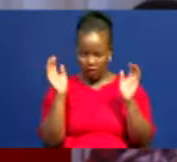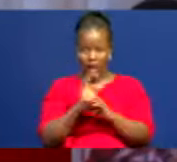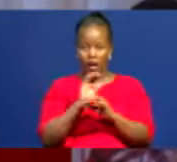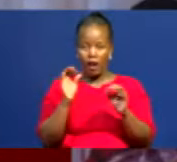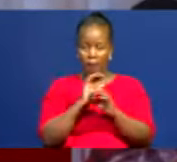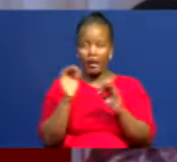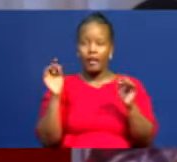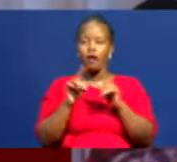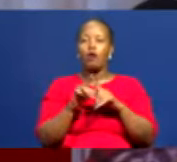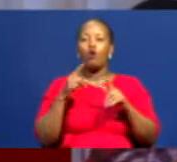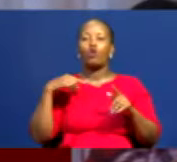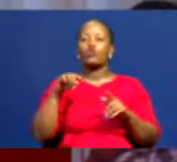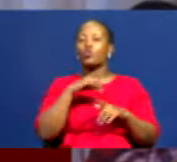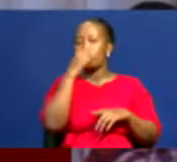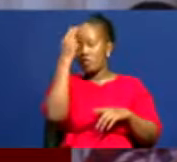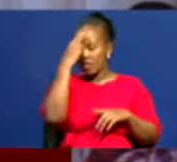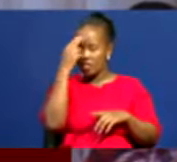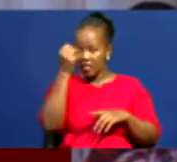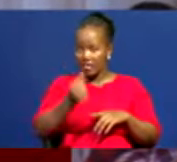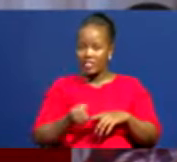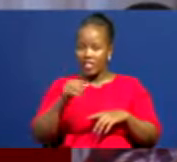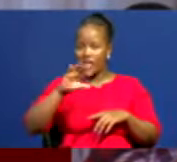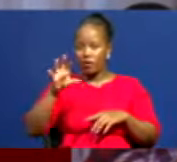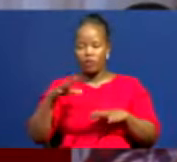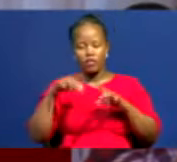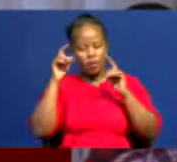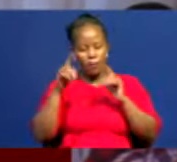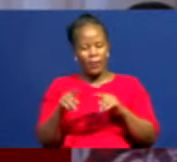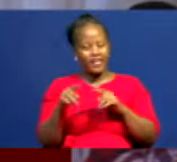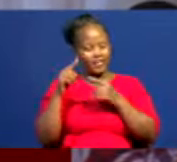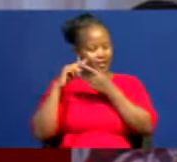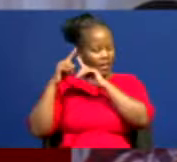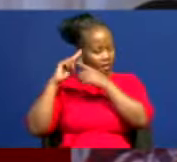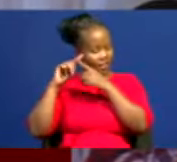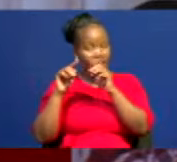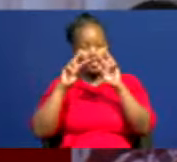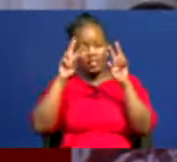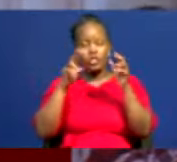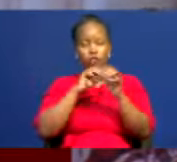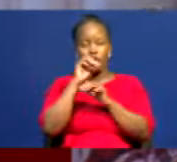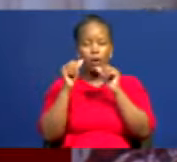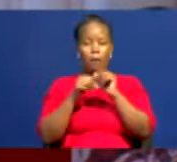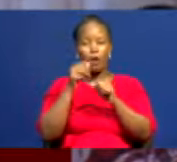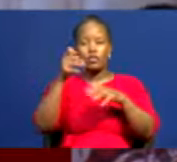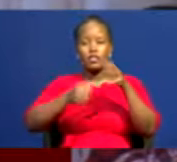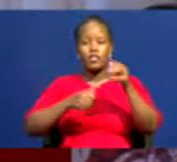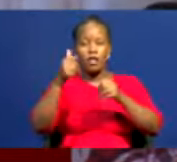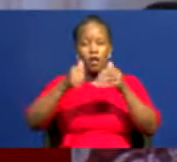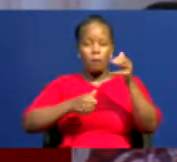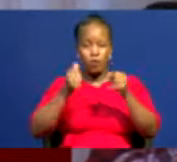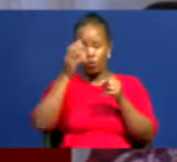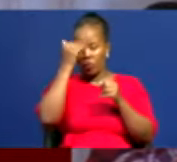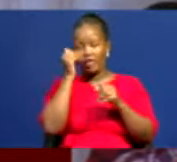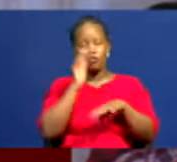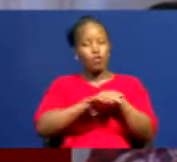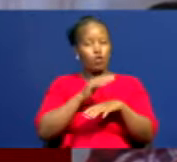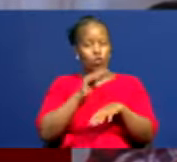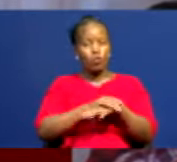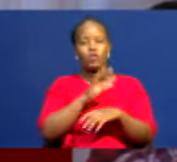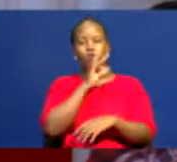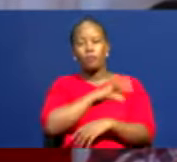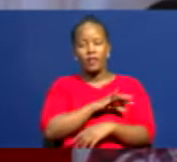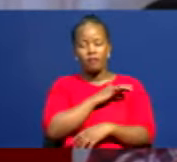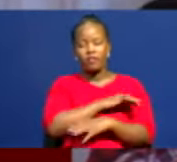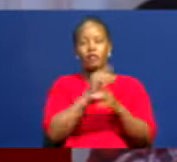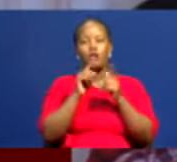wanakajado tujirudie kwa maneno ya maziwa, kwa sababu ni rahisi kufikia lengo letu ya kuwa na